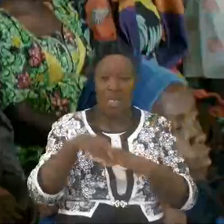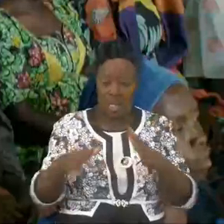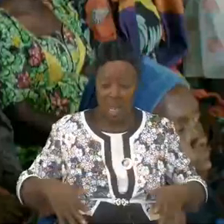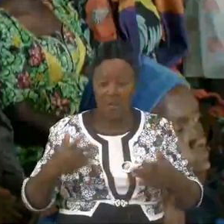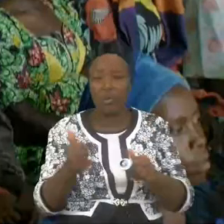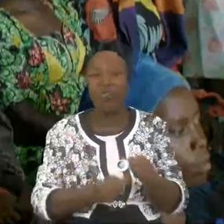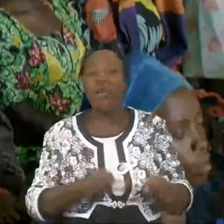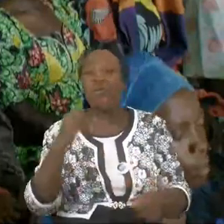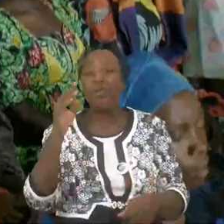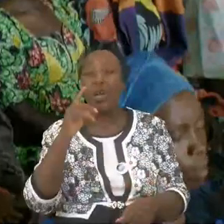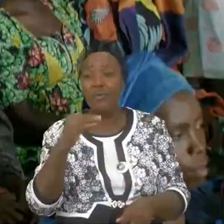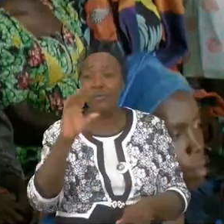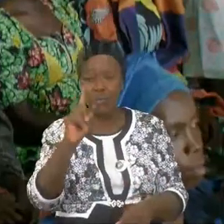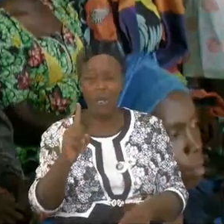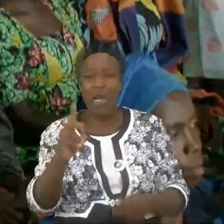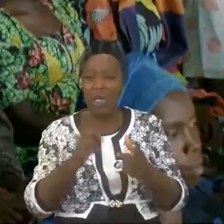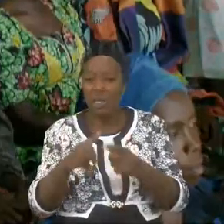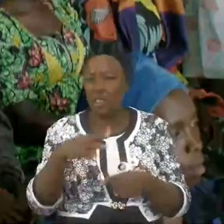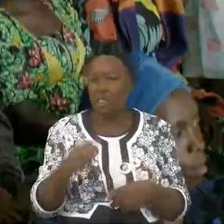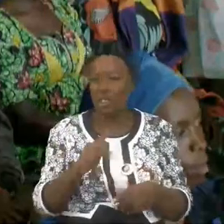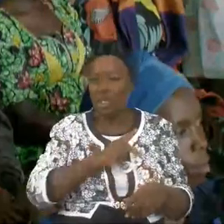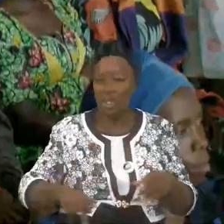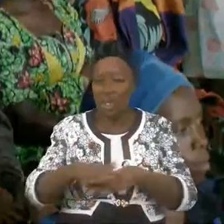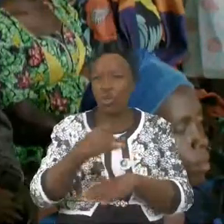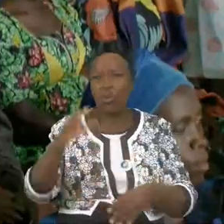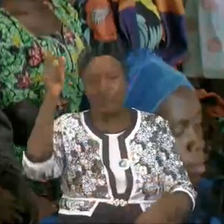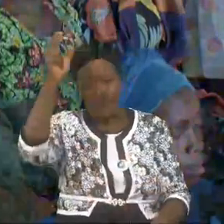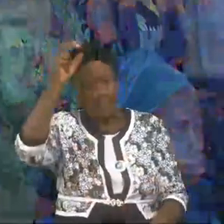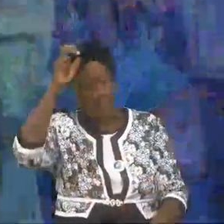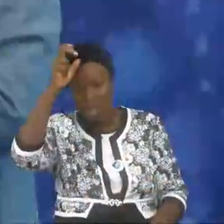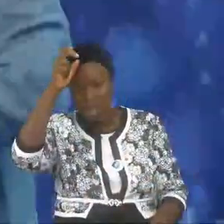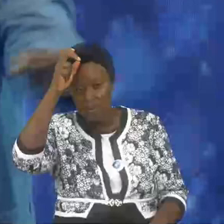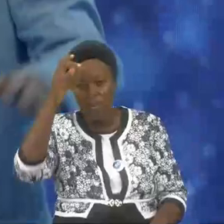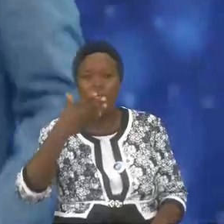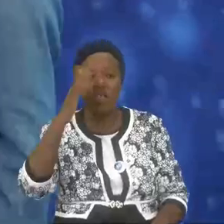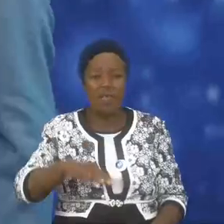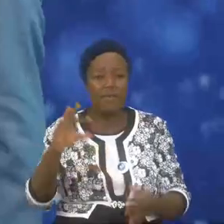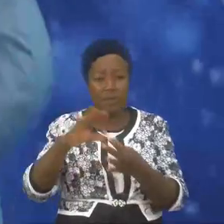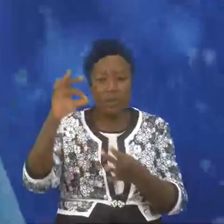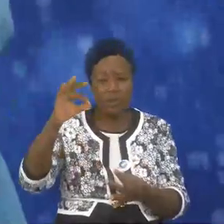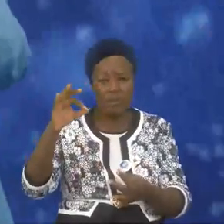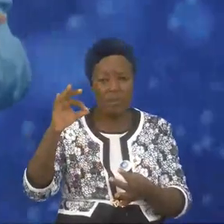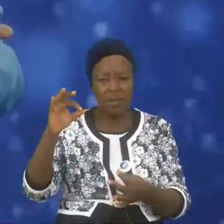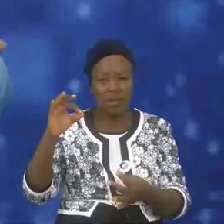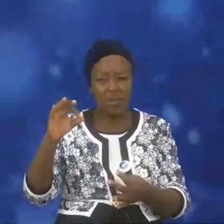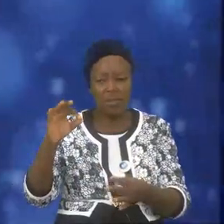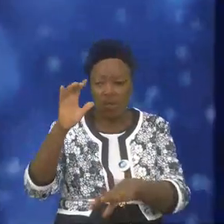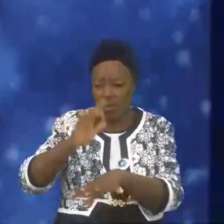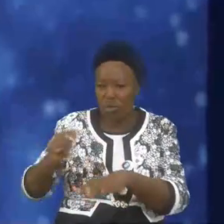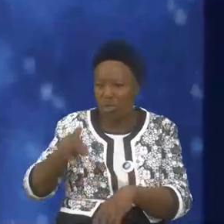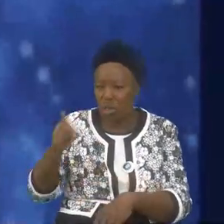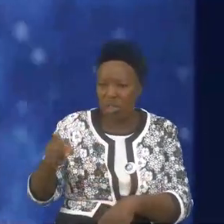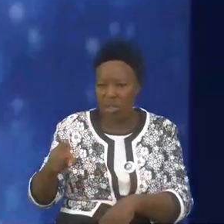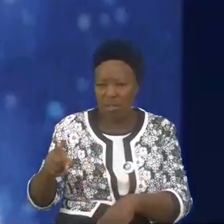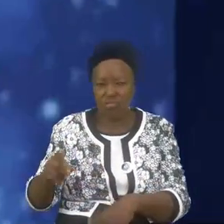tout le monde. Le règne des démons, des mauvais esprits qui touchent ceci,